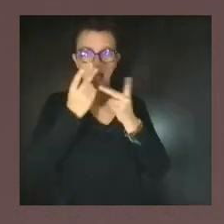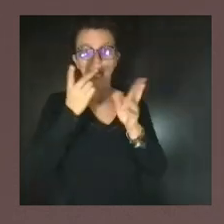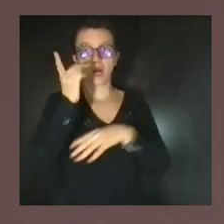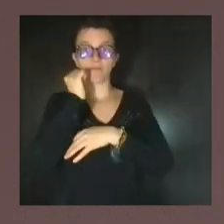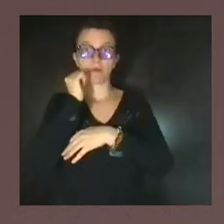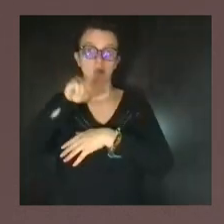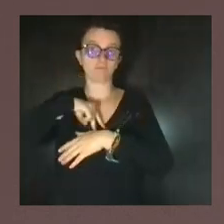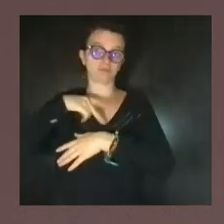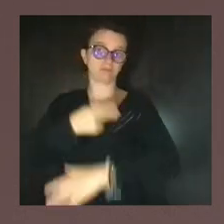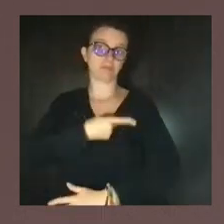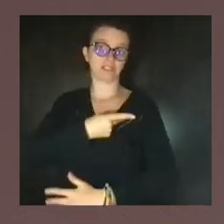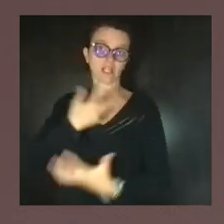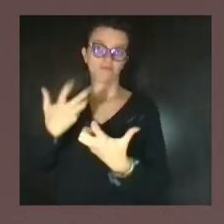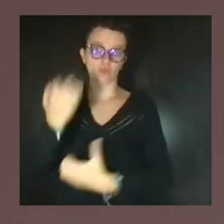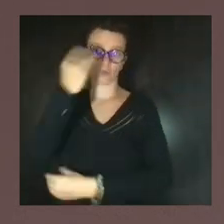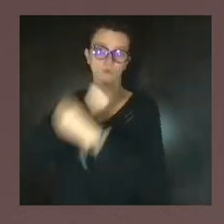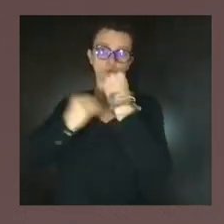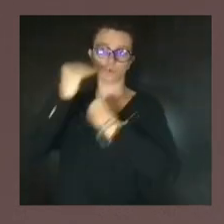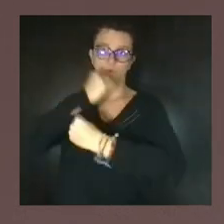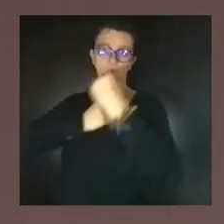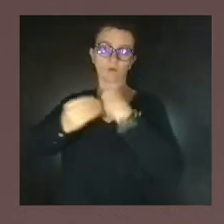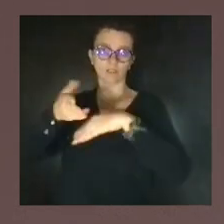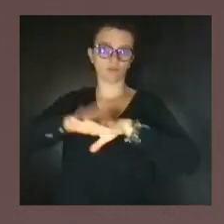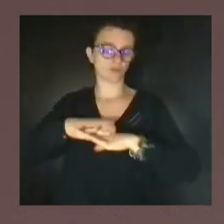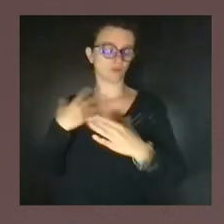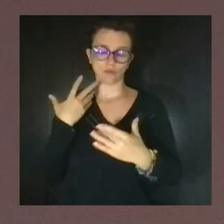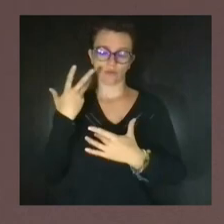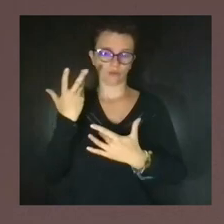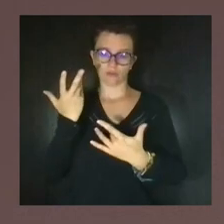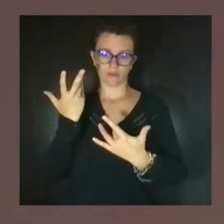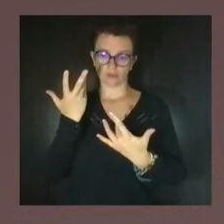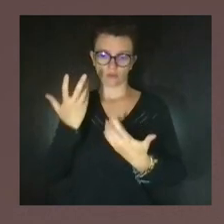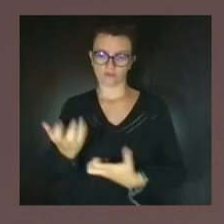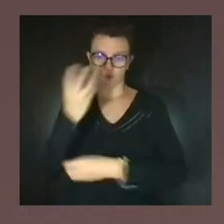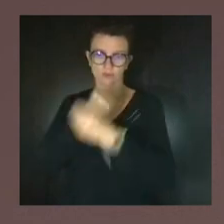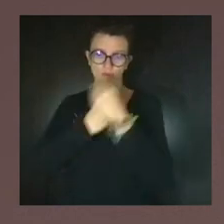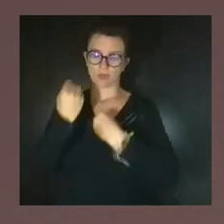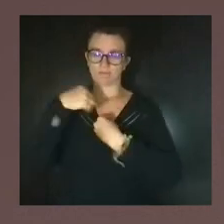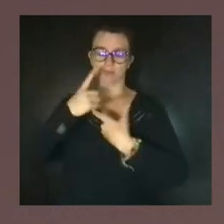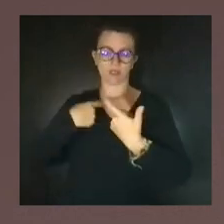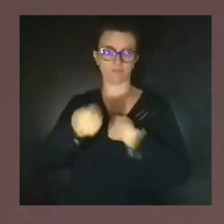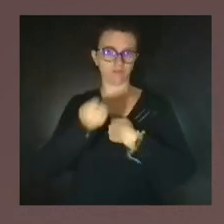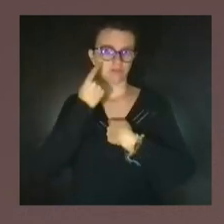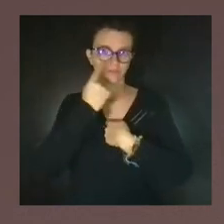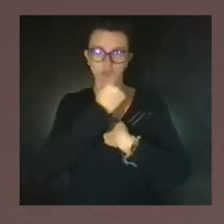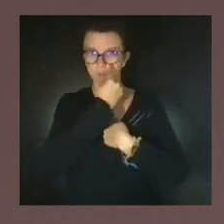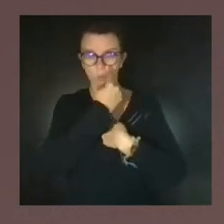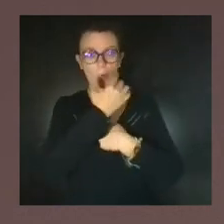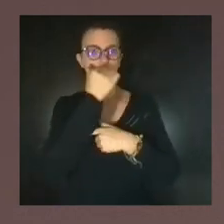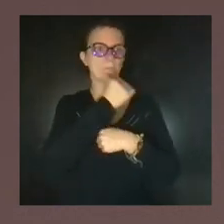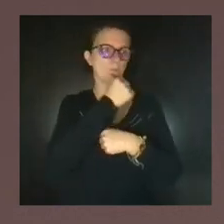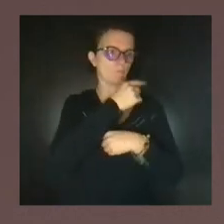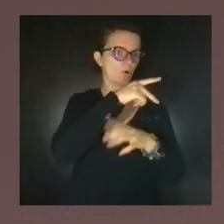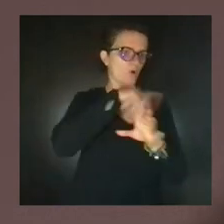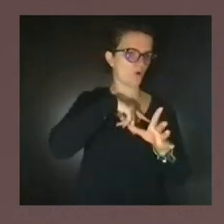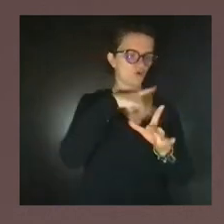médecin, a souhaité me soigner. Et en voulant me soigner, en fait, il a mis des choses qui n'étaient pas adaptées à mes yeux. Ma mère a fait le choix de venir en France, parce